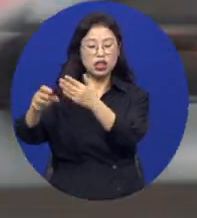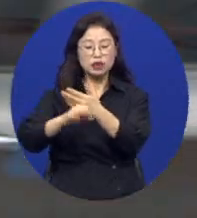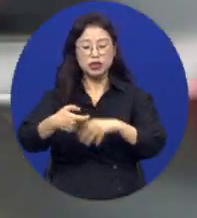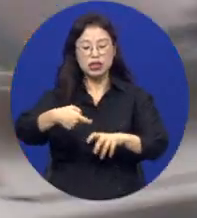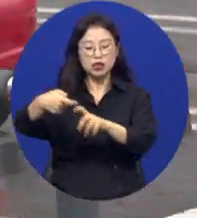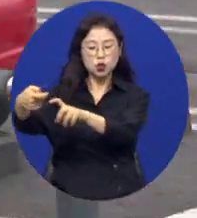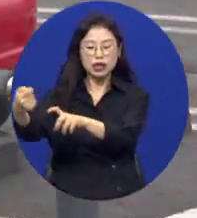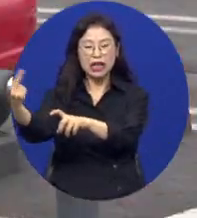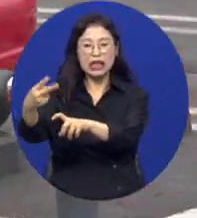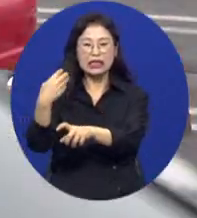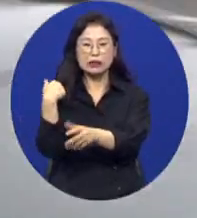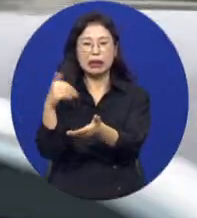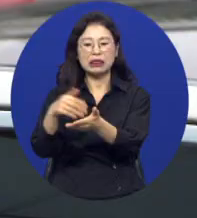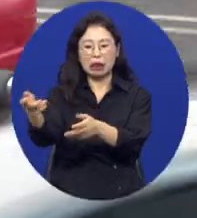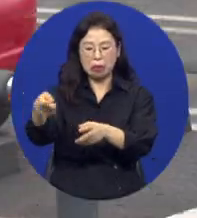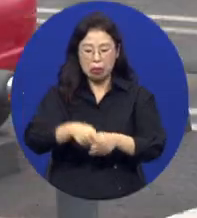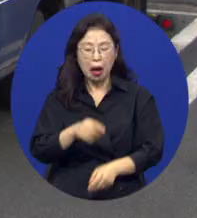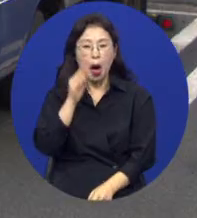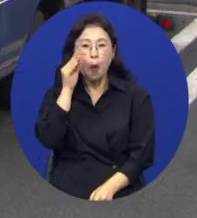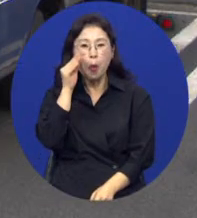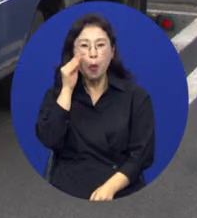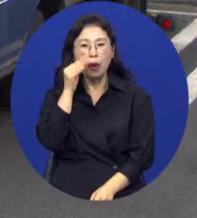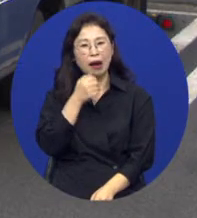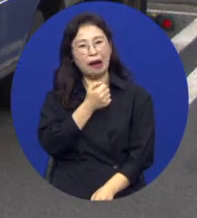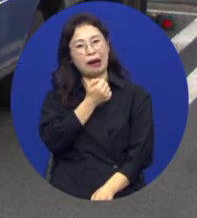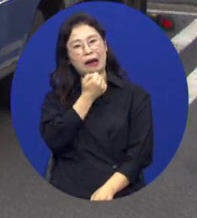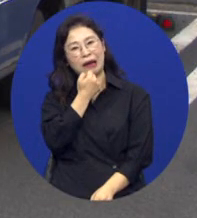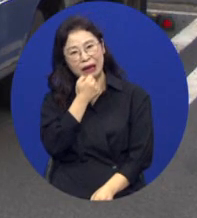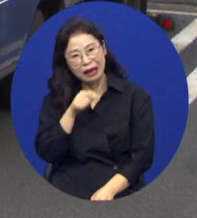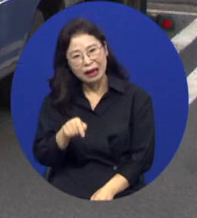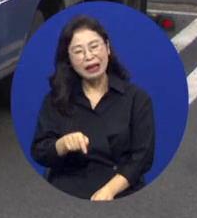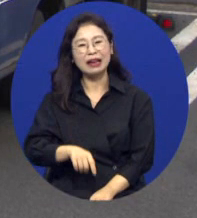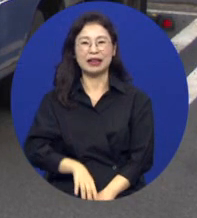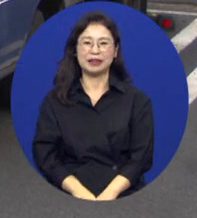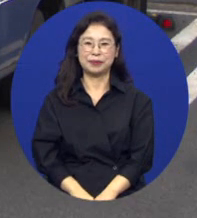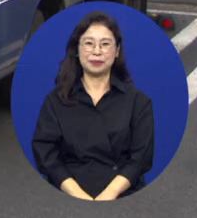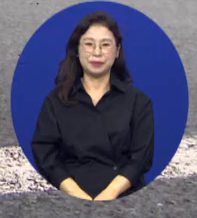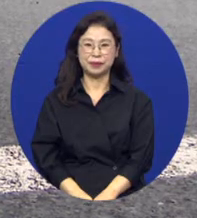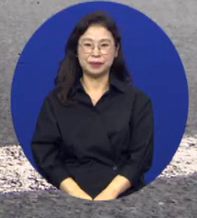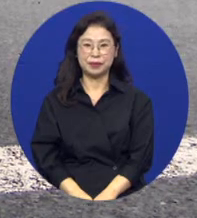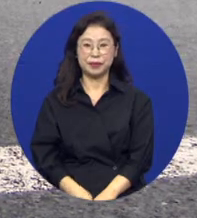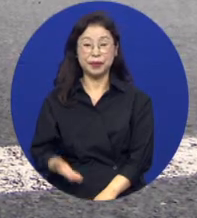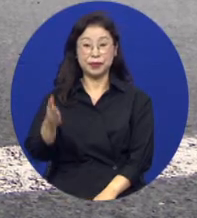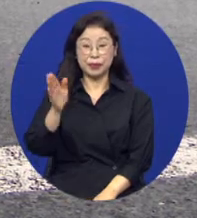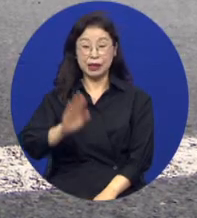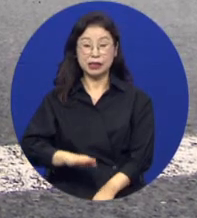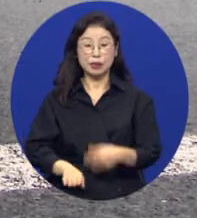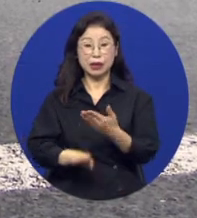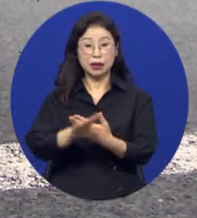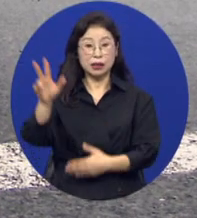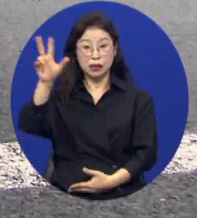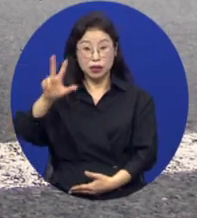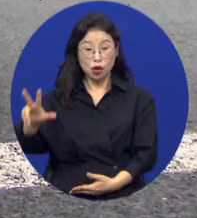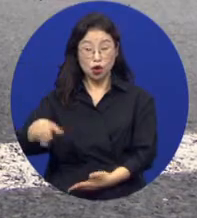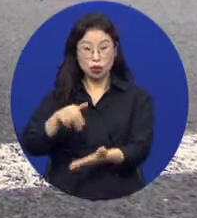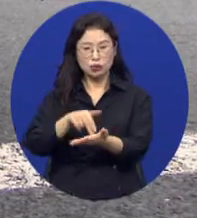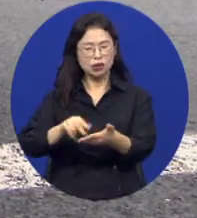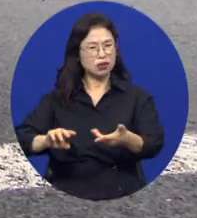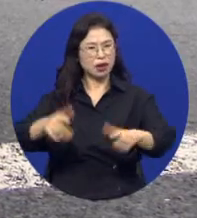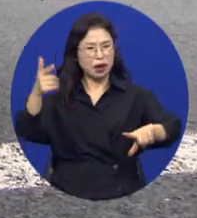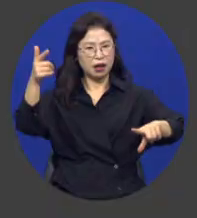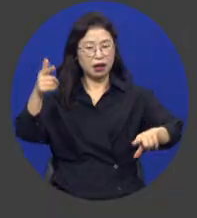이동시켰다 다시 제자리에 돌려놓는 웃지 못할 일도 벌어지고 있습니다 하지만 다른 지방자치단체들은